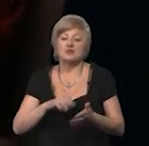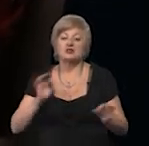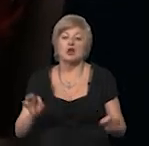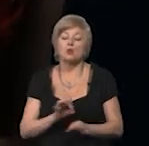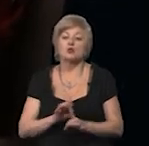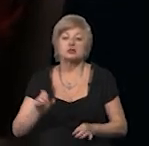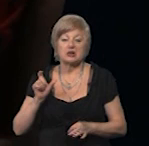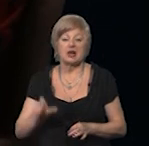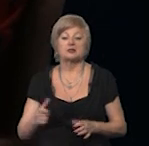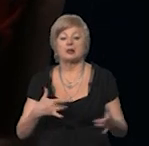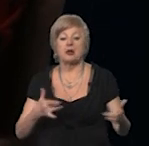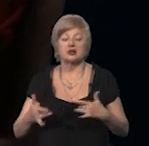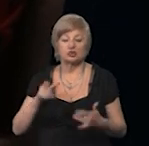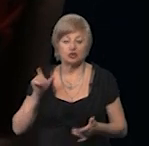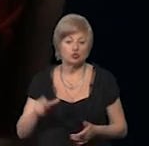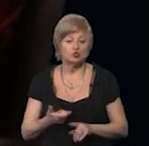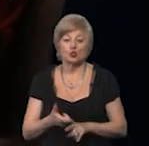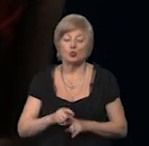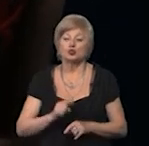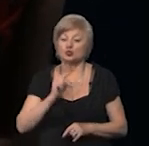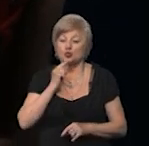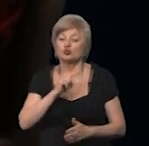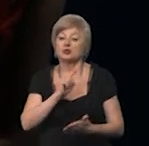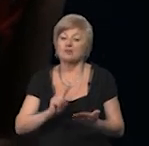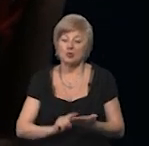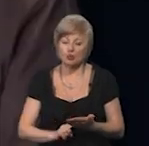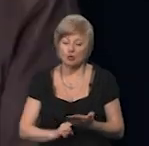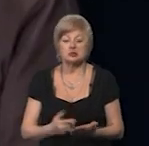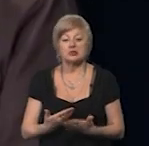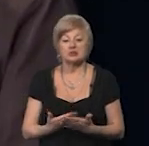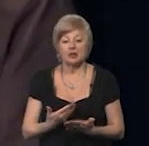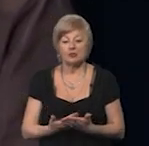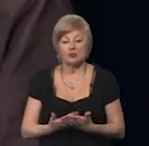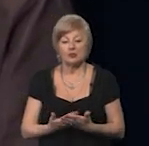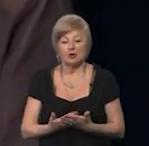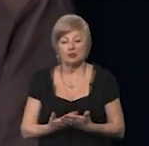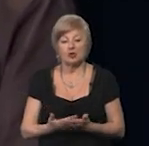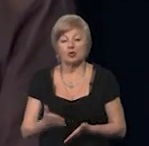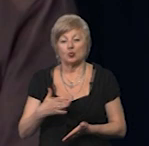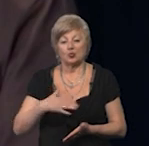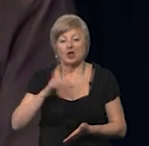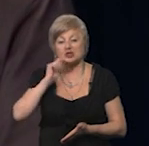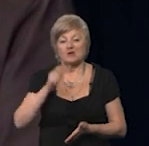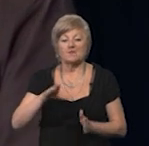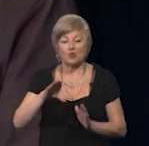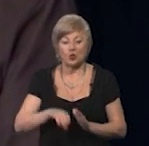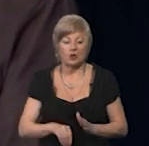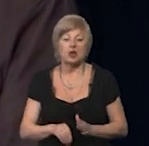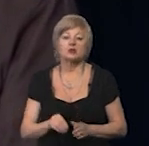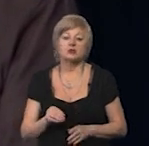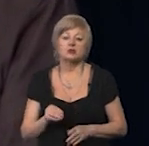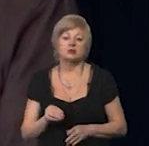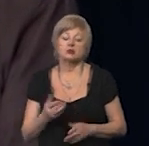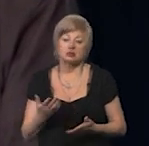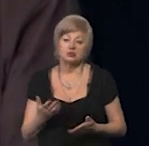місце артистам? Дуже складне запитання, тому що, наприклад, ну, у нас в Україні так само ми не будемо далеко